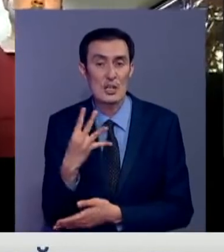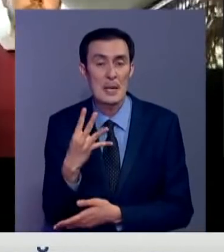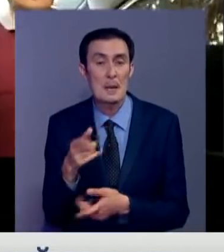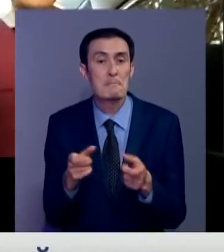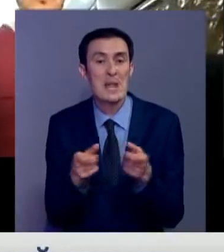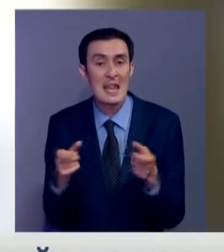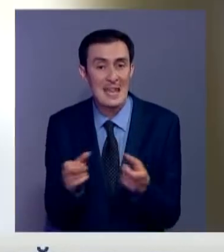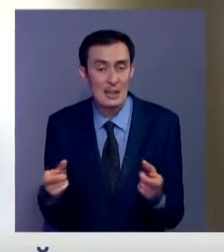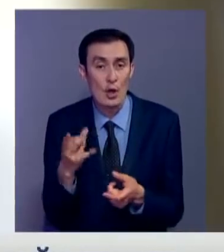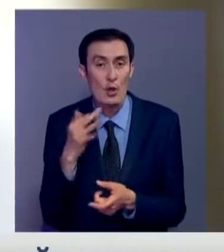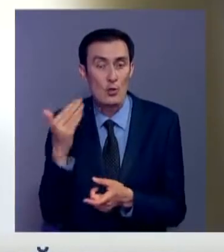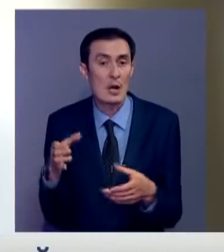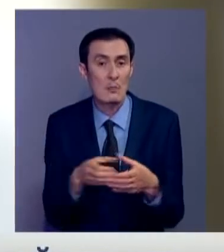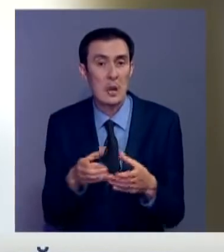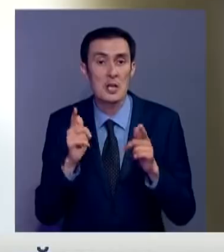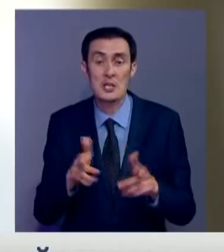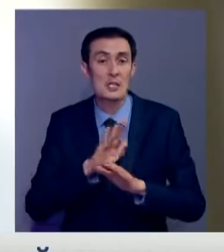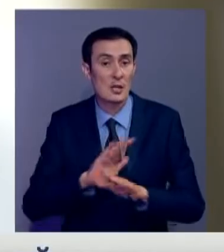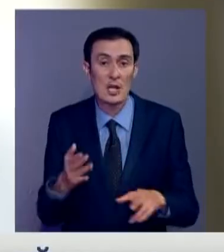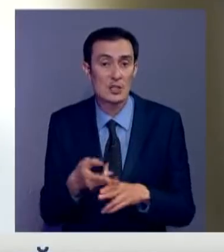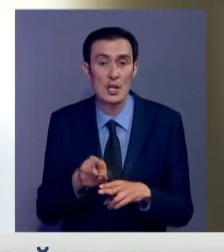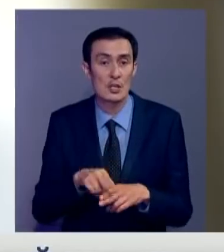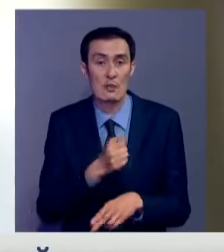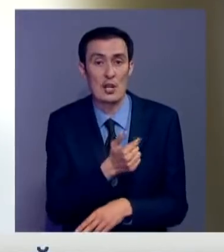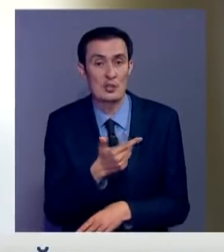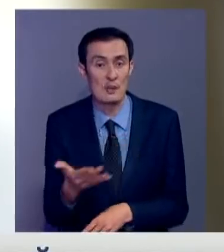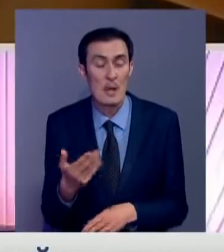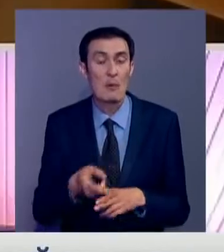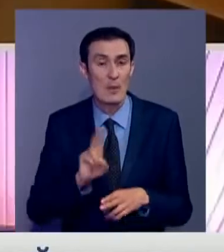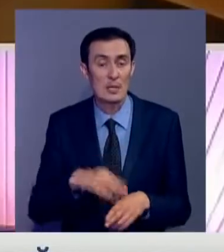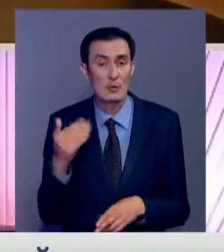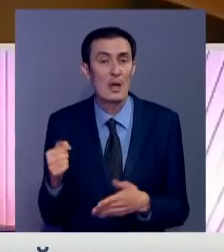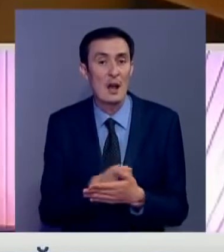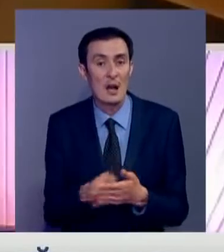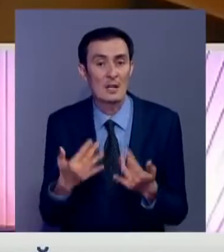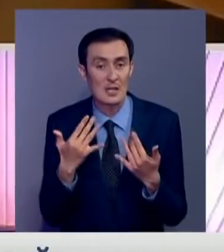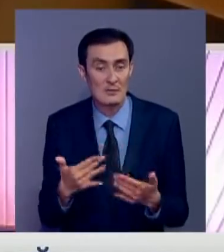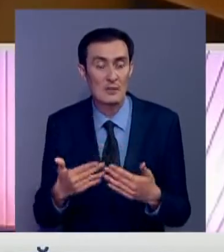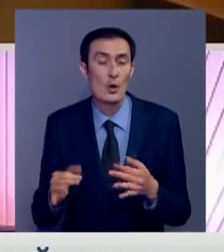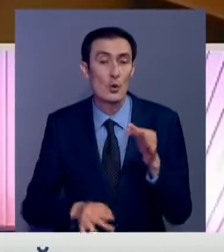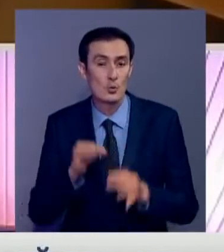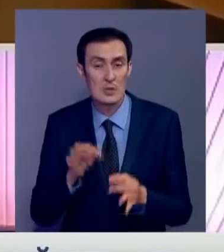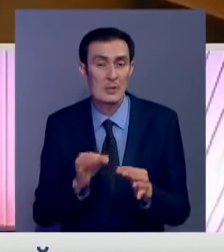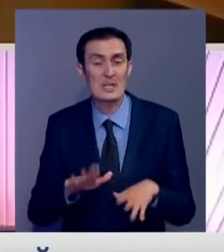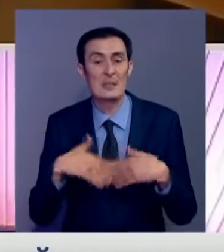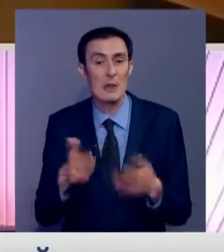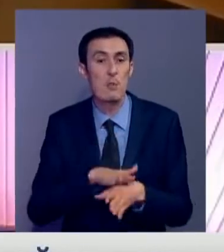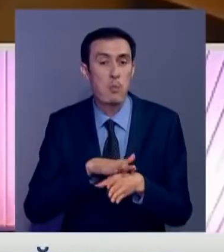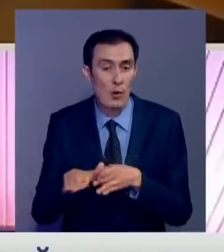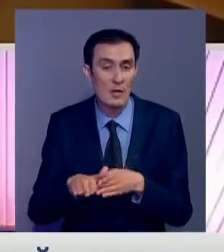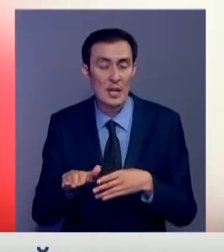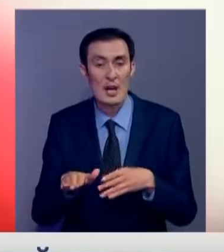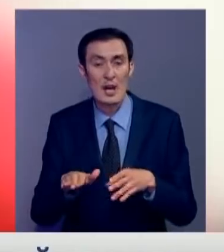билета, однако ответчик не согласен с этим количеством. Поэтому он ходатайствовал перед судом о предоставлении